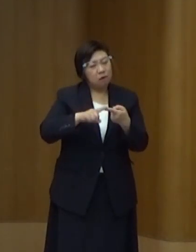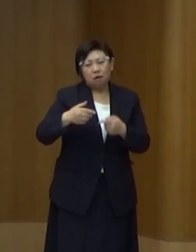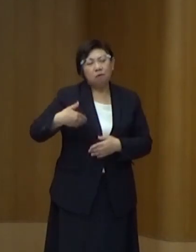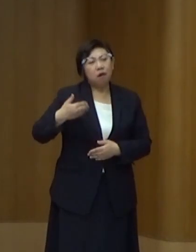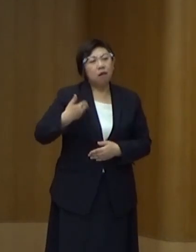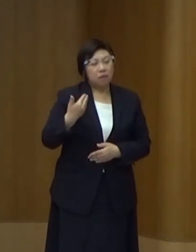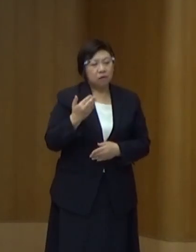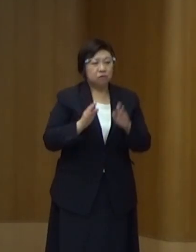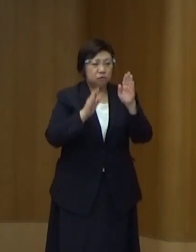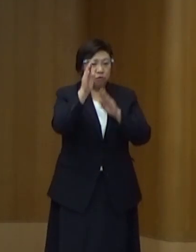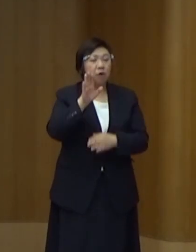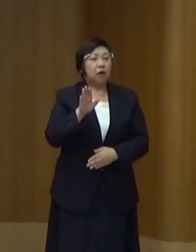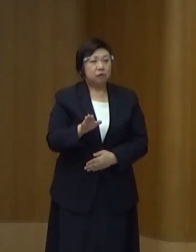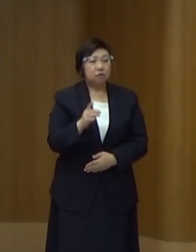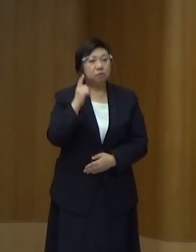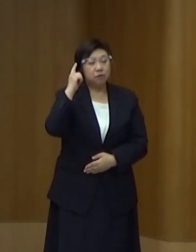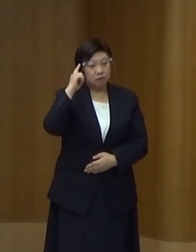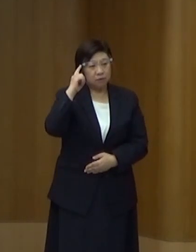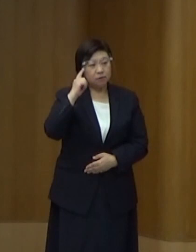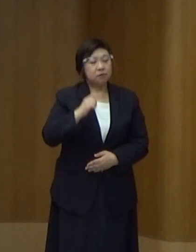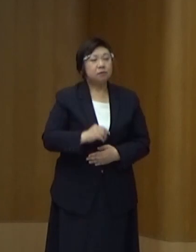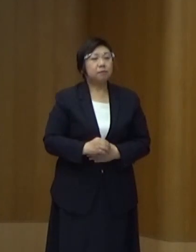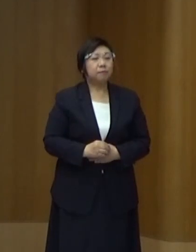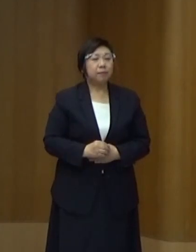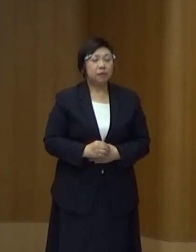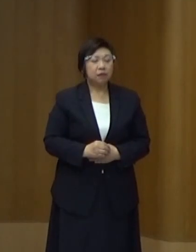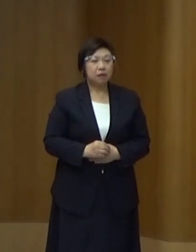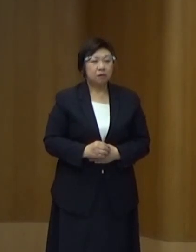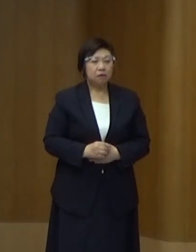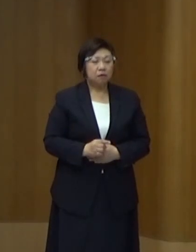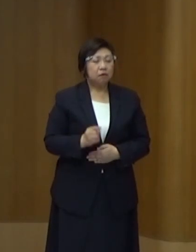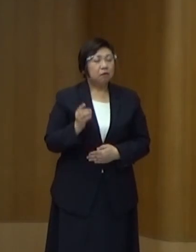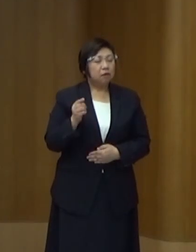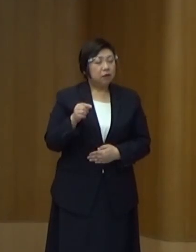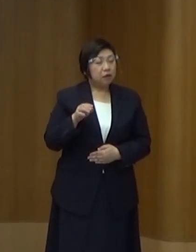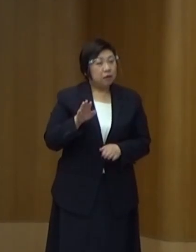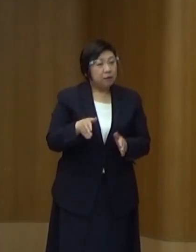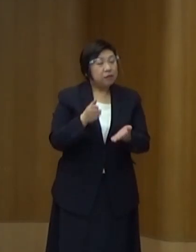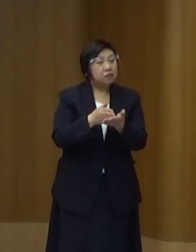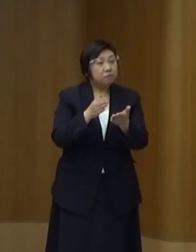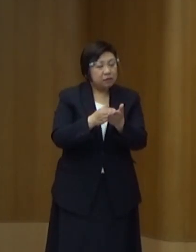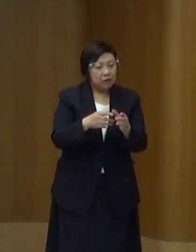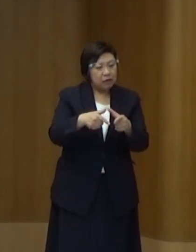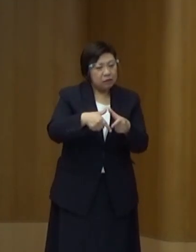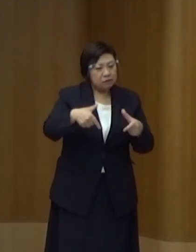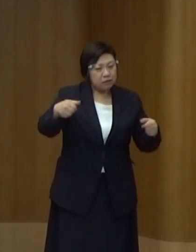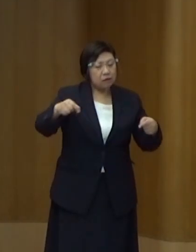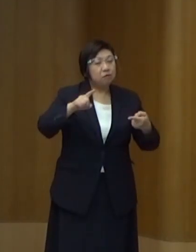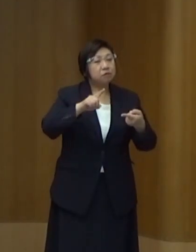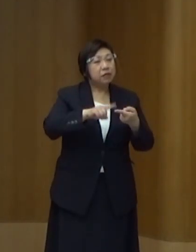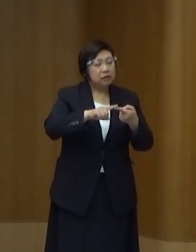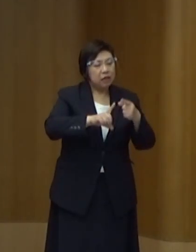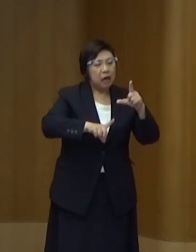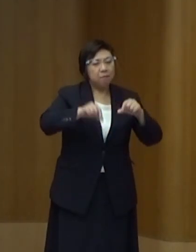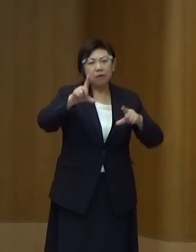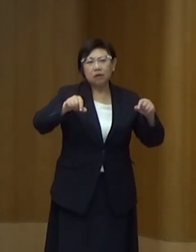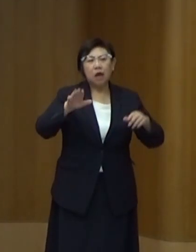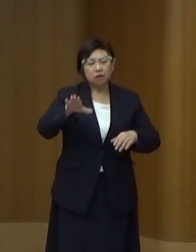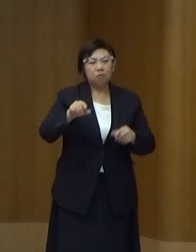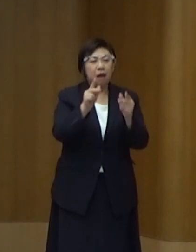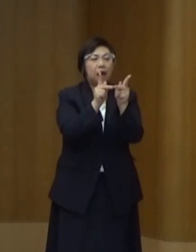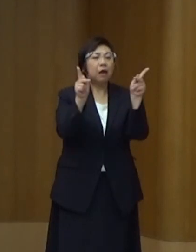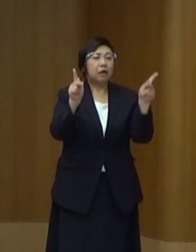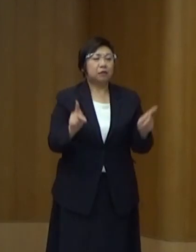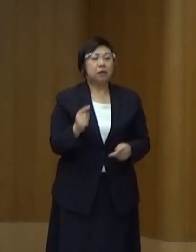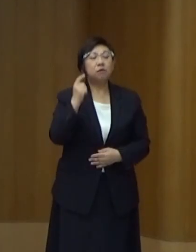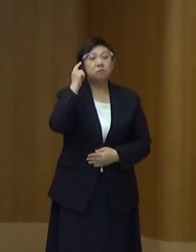るのではないかというふうには思っているところであります。ちょっとこのここら辺の全国的にばらつきがあるというのは課題だと思うんですが、